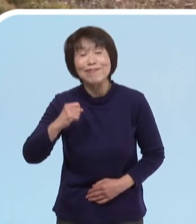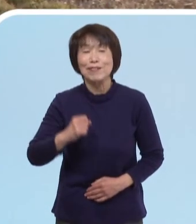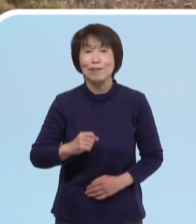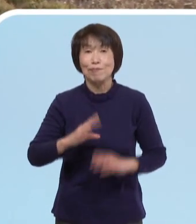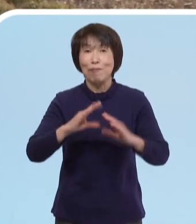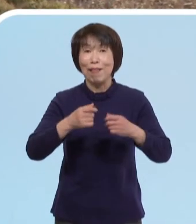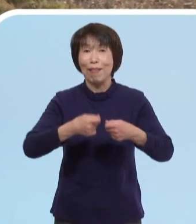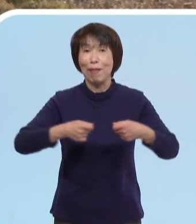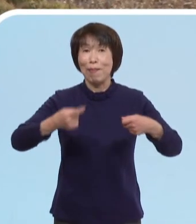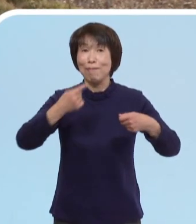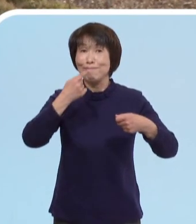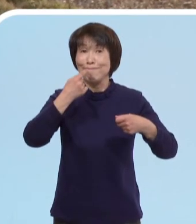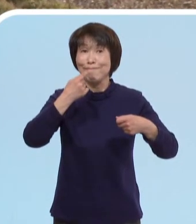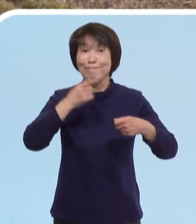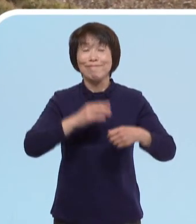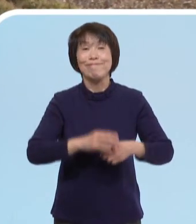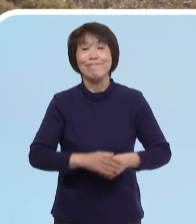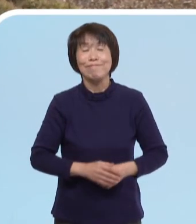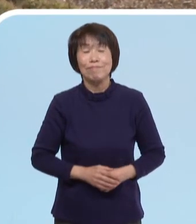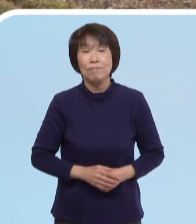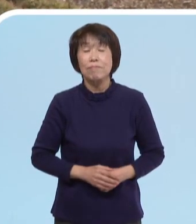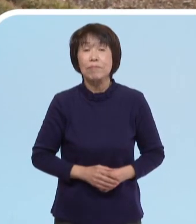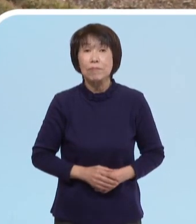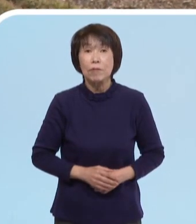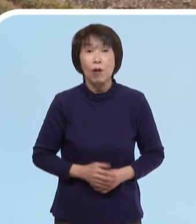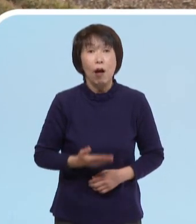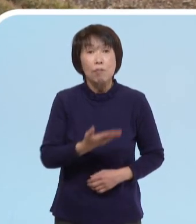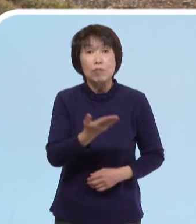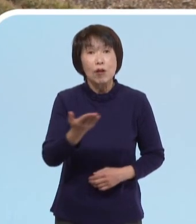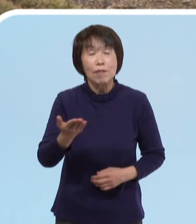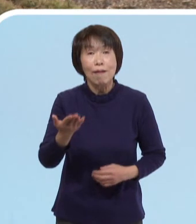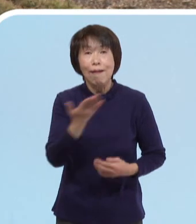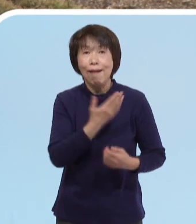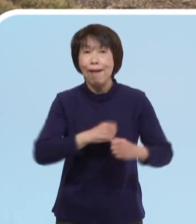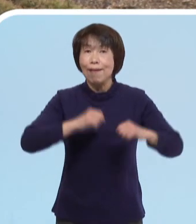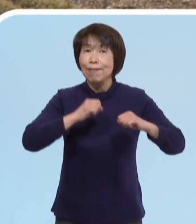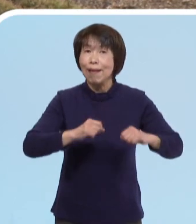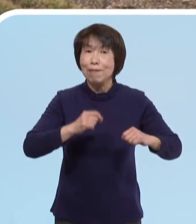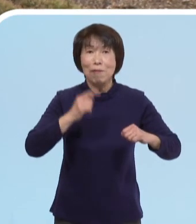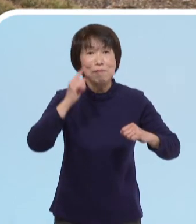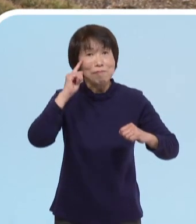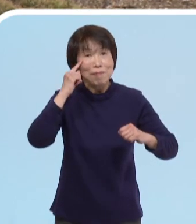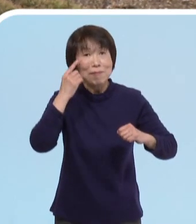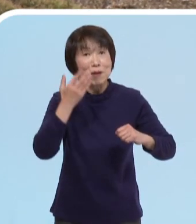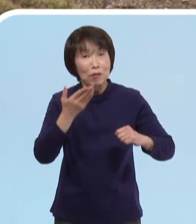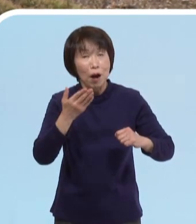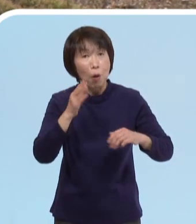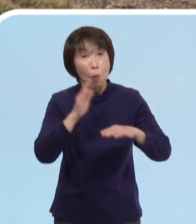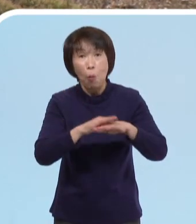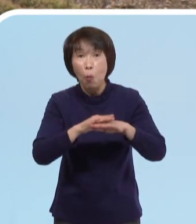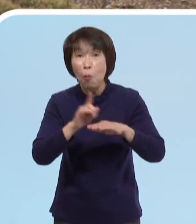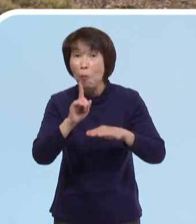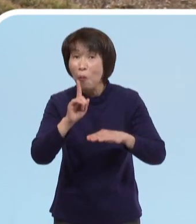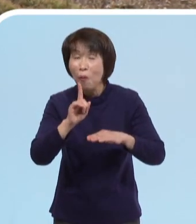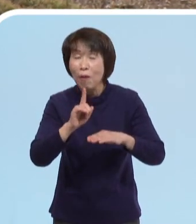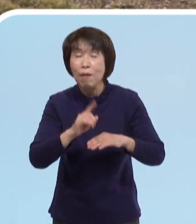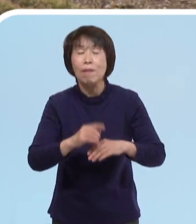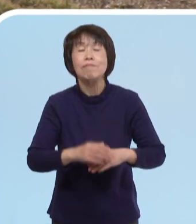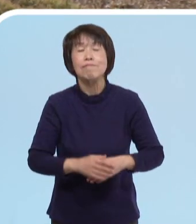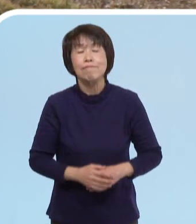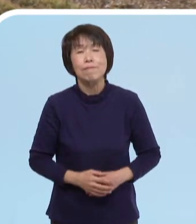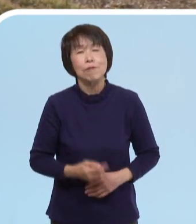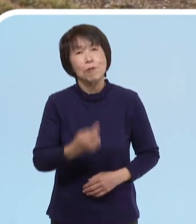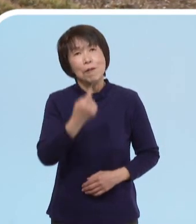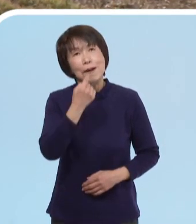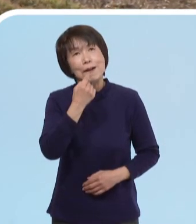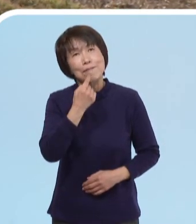はようございます。シンデレラエクスプレスの渡辺博重です。皆さんは日頃の健康づくりってどうしていらっしゃいますか？